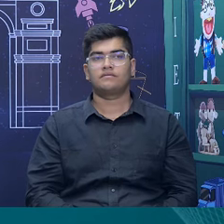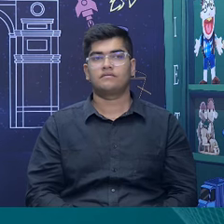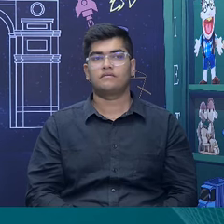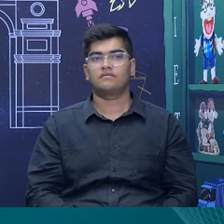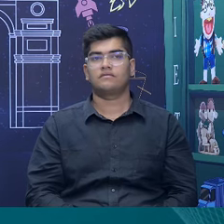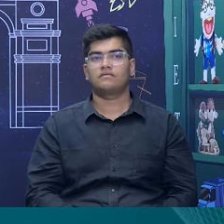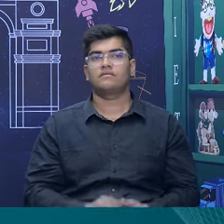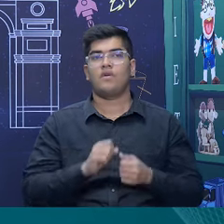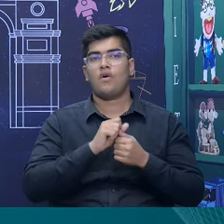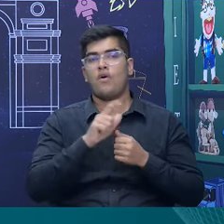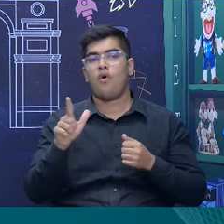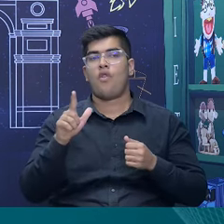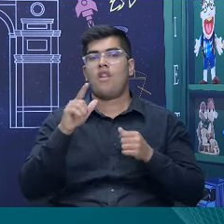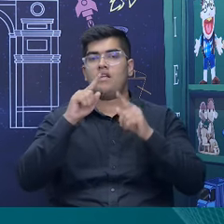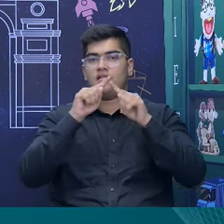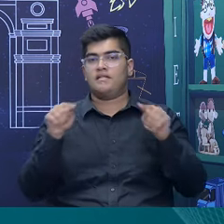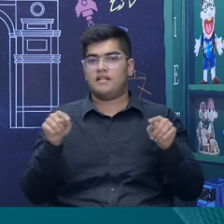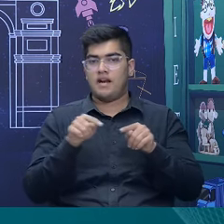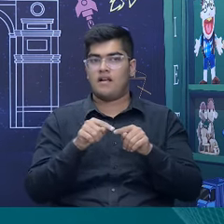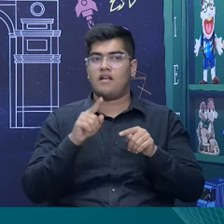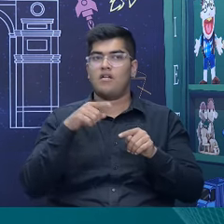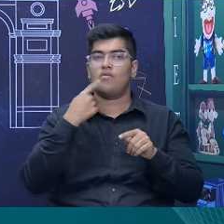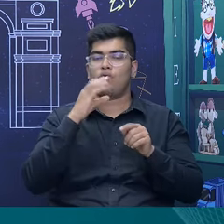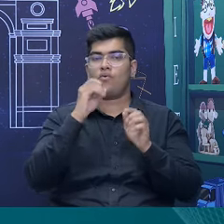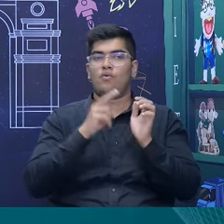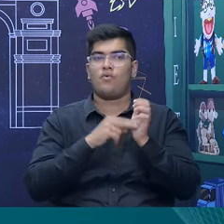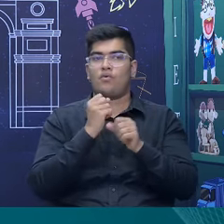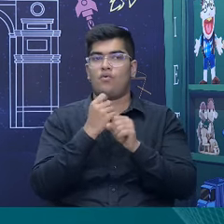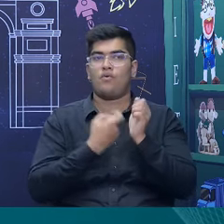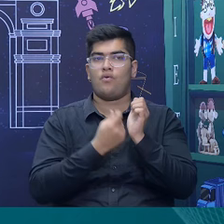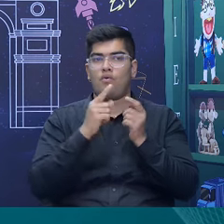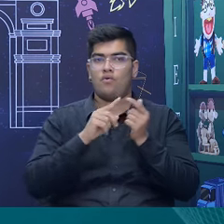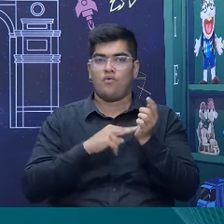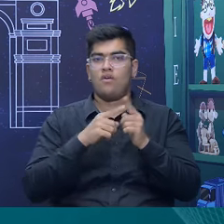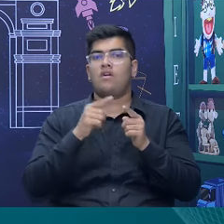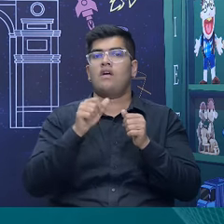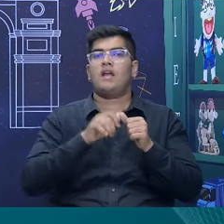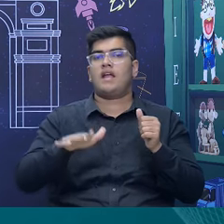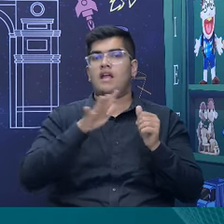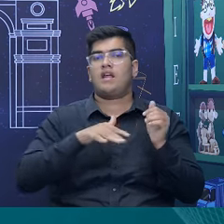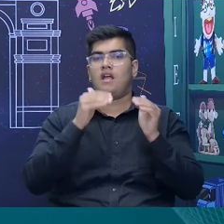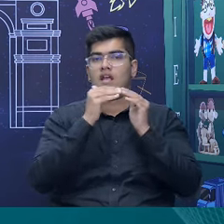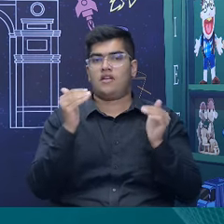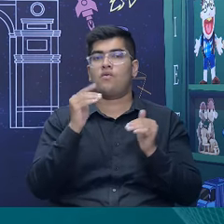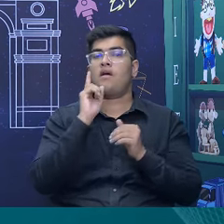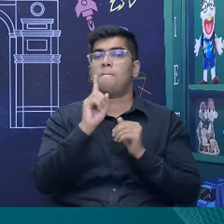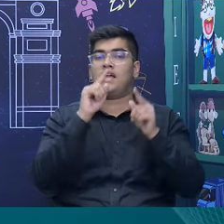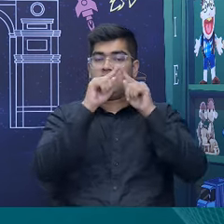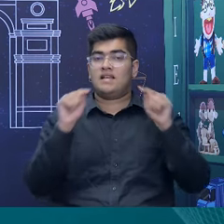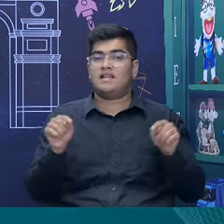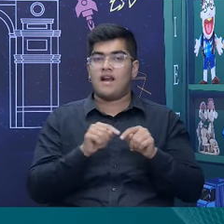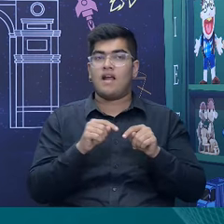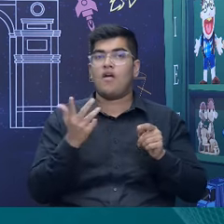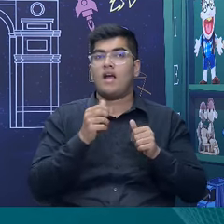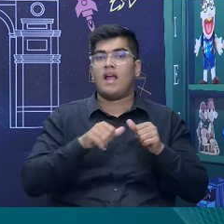द कांग्रा आर एरिया बट द ट्रायंगल